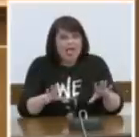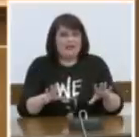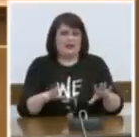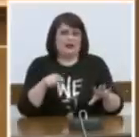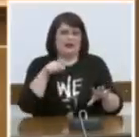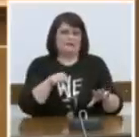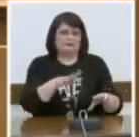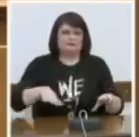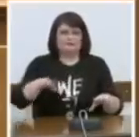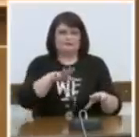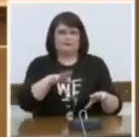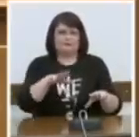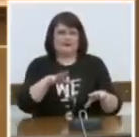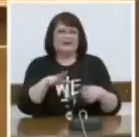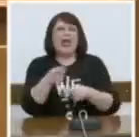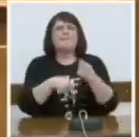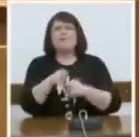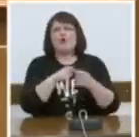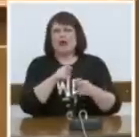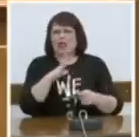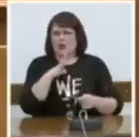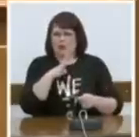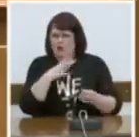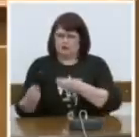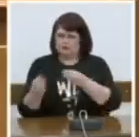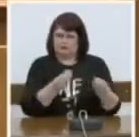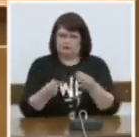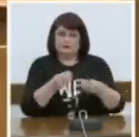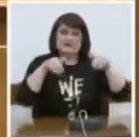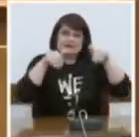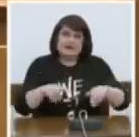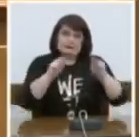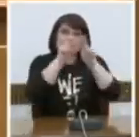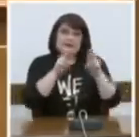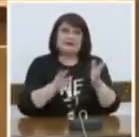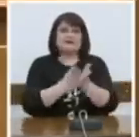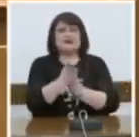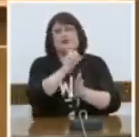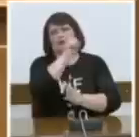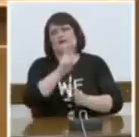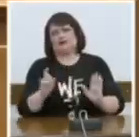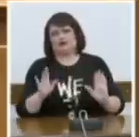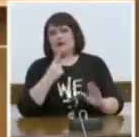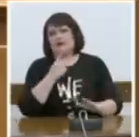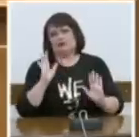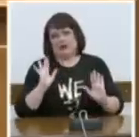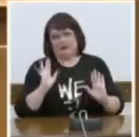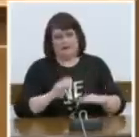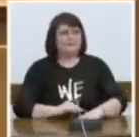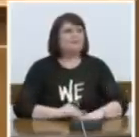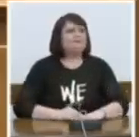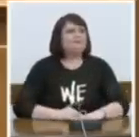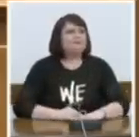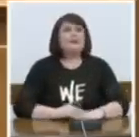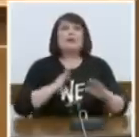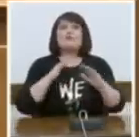τους διακινητές και της αγωνίας, θα γίνει με σεβασμό στο διεθνές δίκαιο και στη ζωή. Εμείς αυτό λέμε. Δεν λέμε τίποτα διαφορετικό.